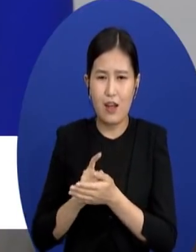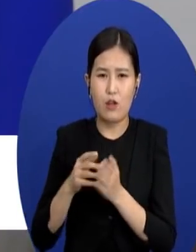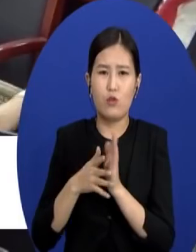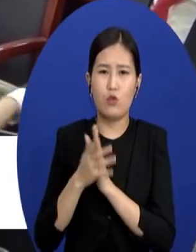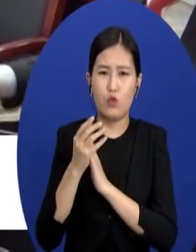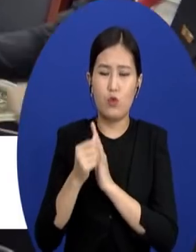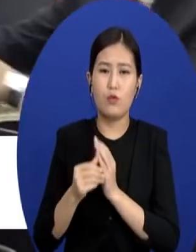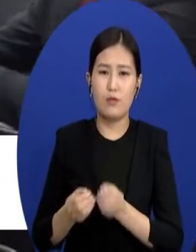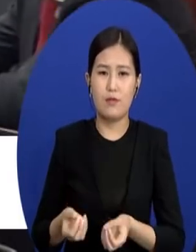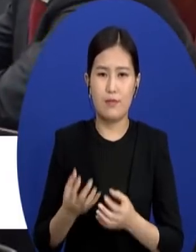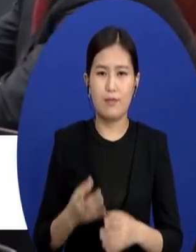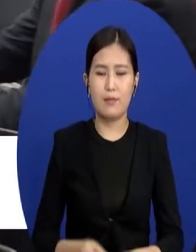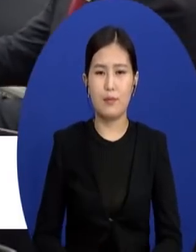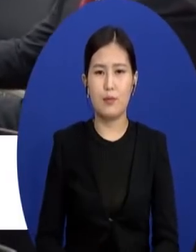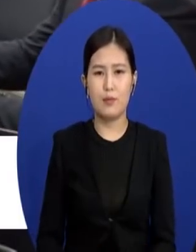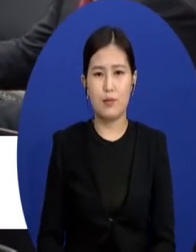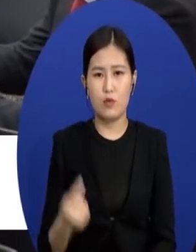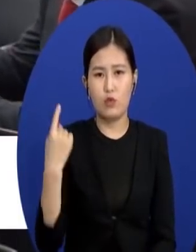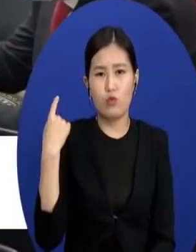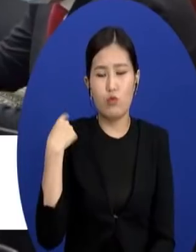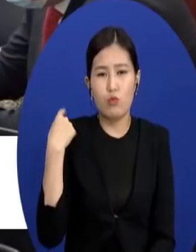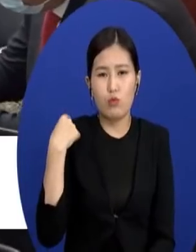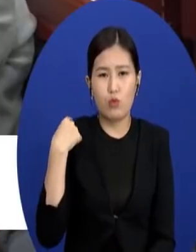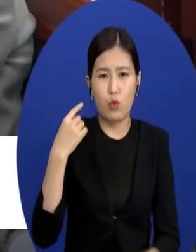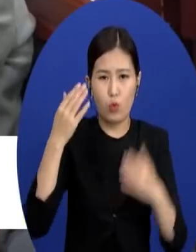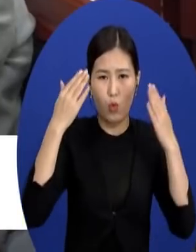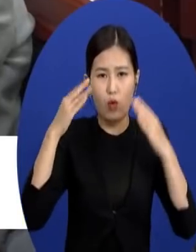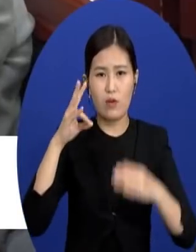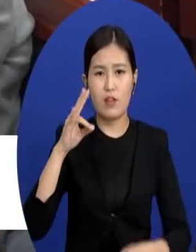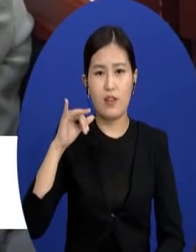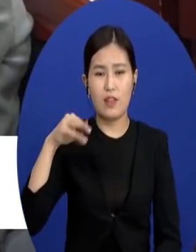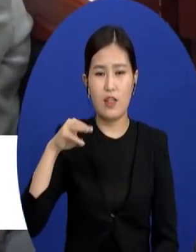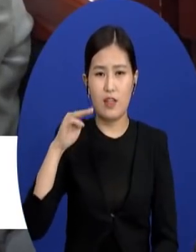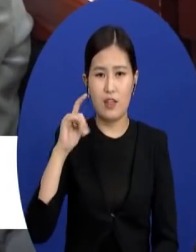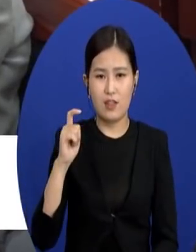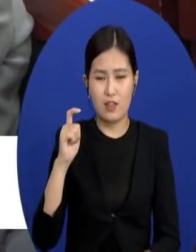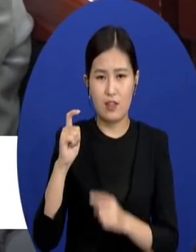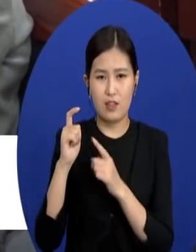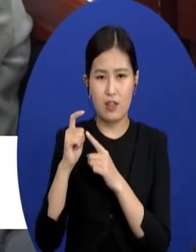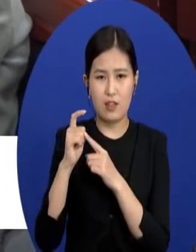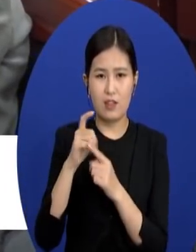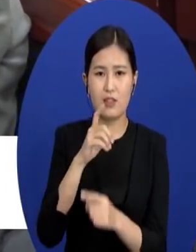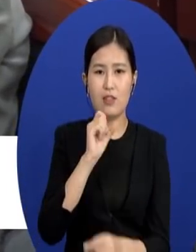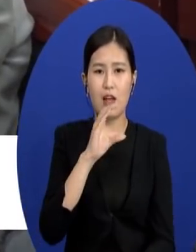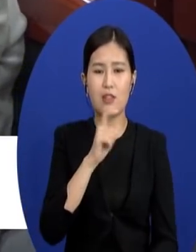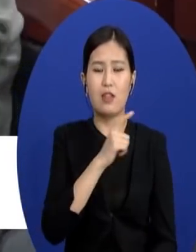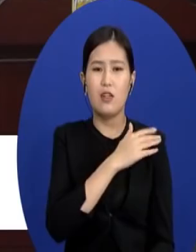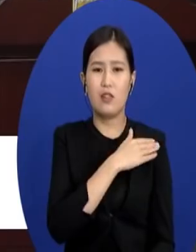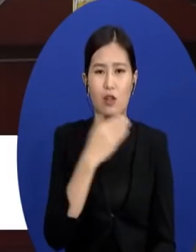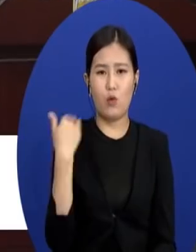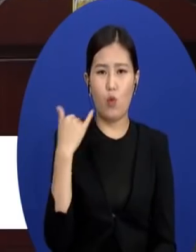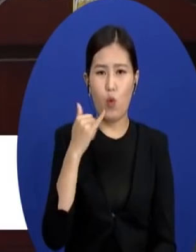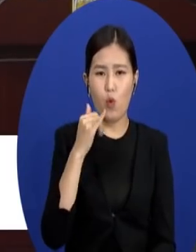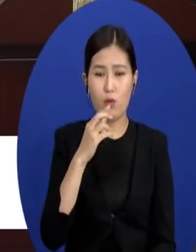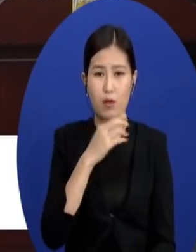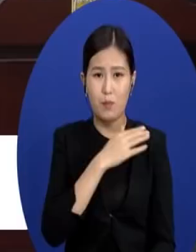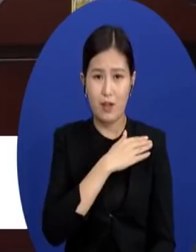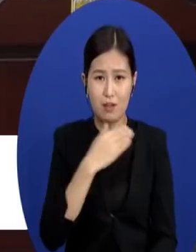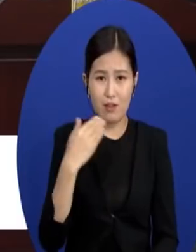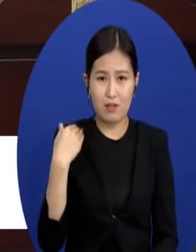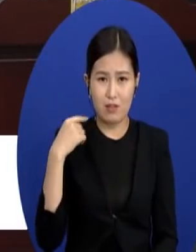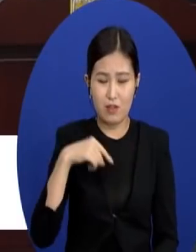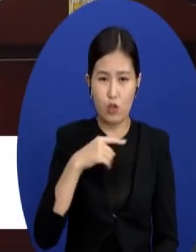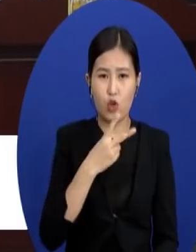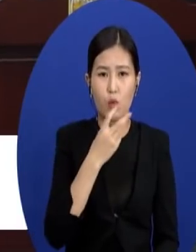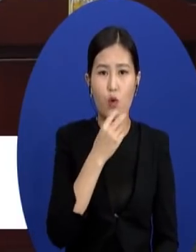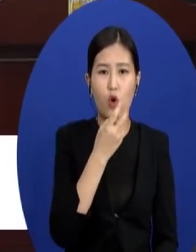төсөллөө. Өчигдөр болсон нийслэлийн иргэдийн төлөөлөгчдийн хурлын хуралдаанаар нийслэлийн засаг дарга бүгд Улаанбаатар хотын захирагчийн